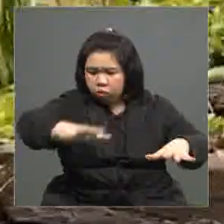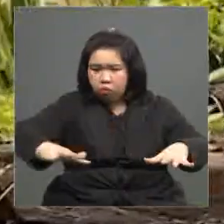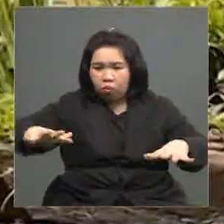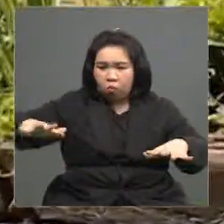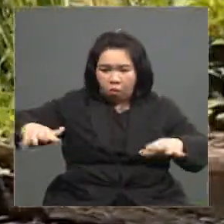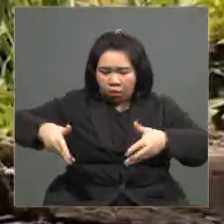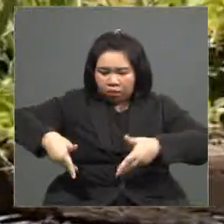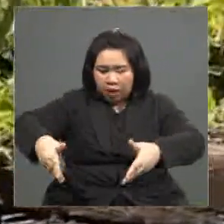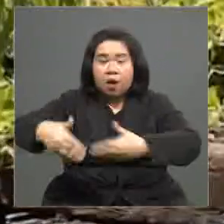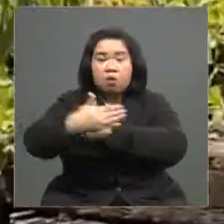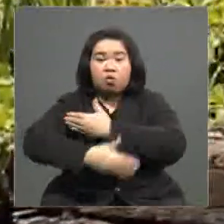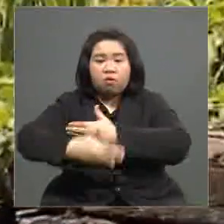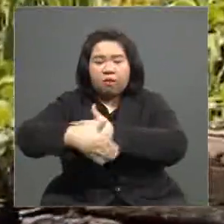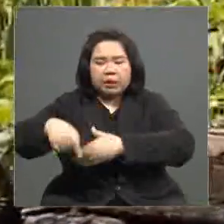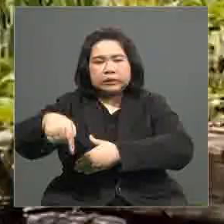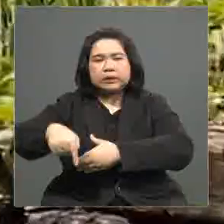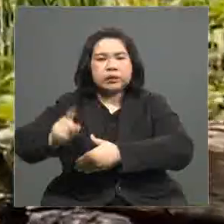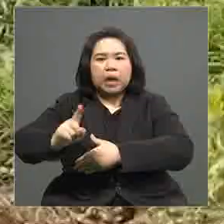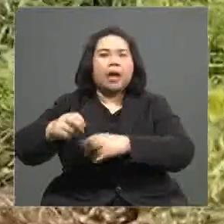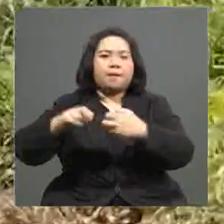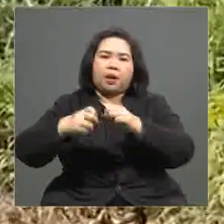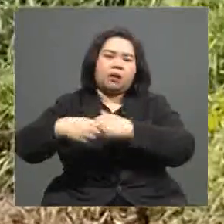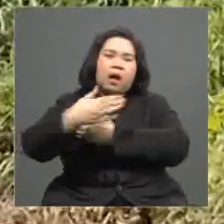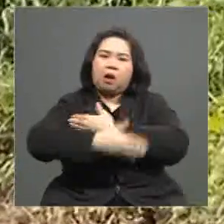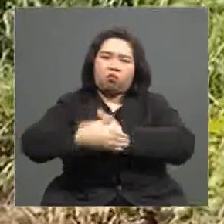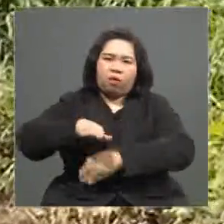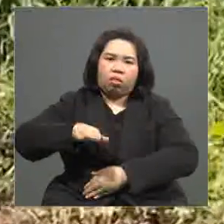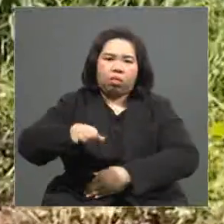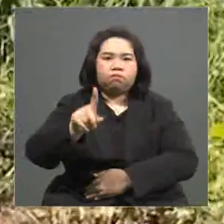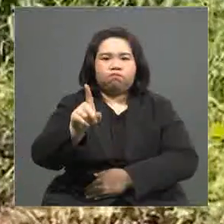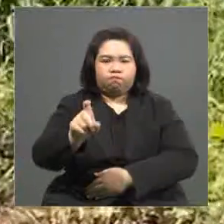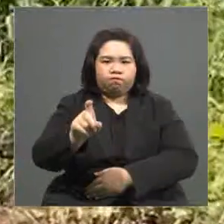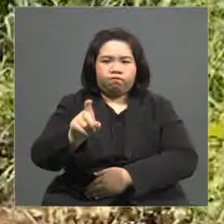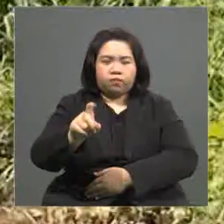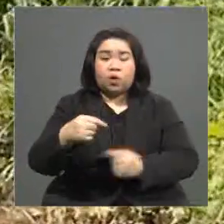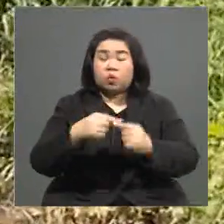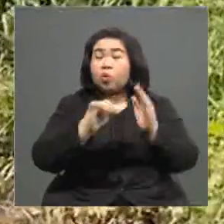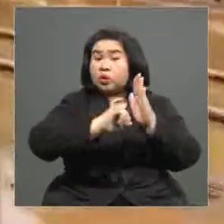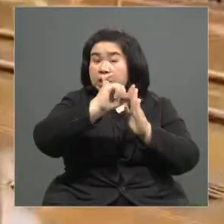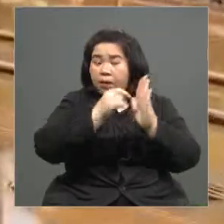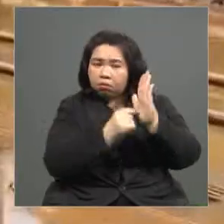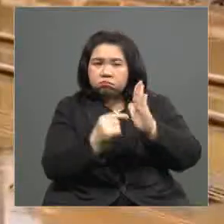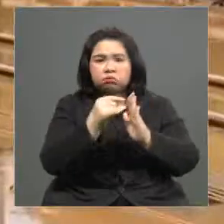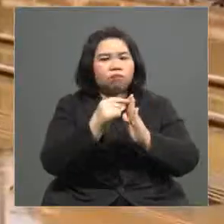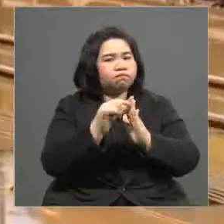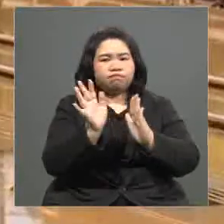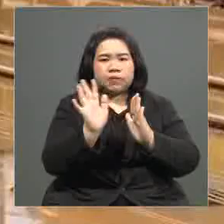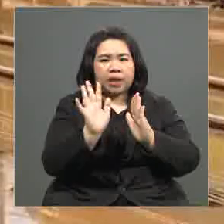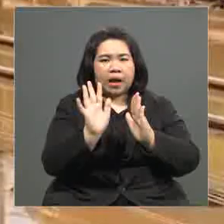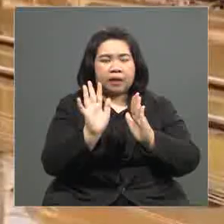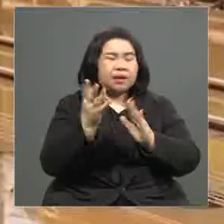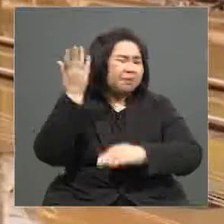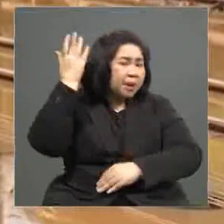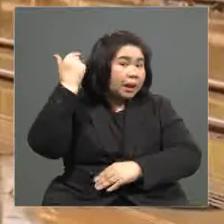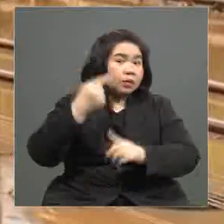ไฟส่งผลให้การรถไฟแห่งประเทศไทยไม่สามารถให้บริการรับส่งผู้โดยสารถึงปลายทางสถานีเชียงใหม่ได้ตั้งแต่วัน